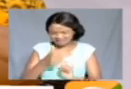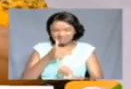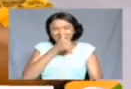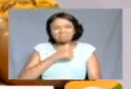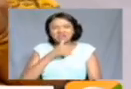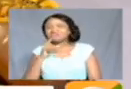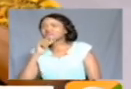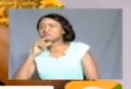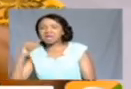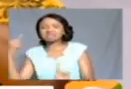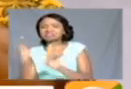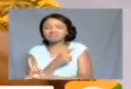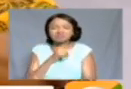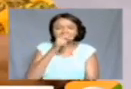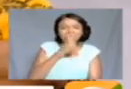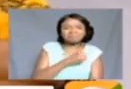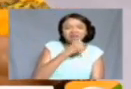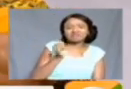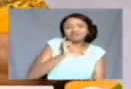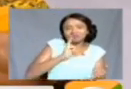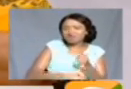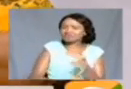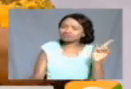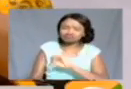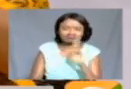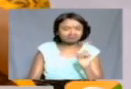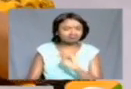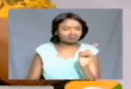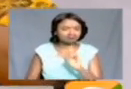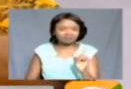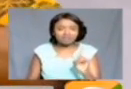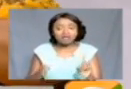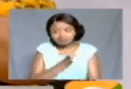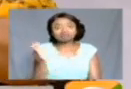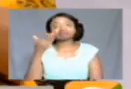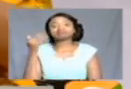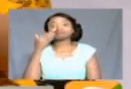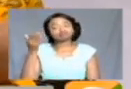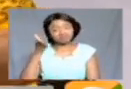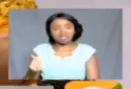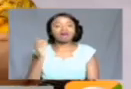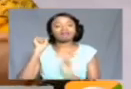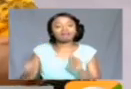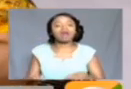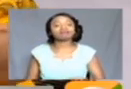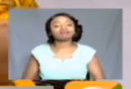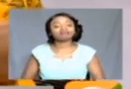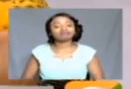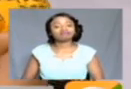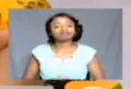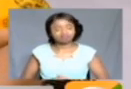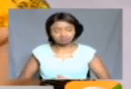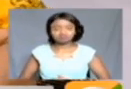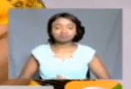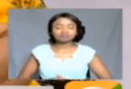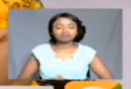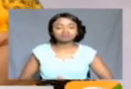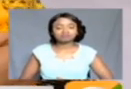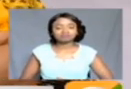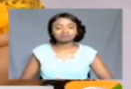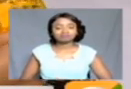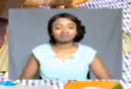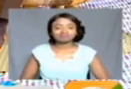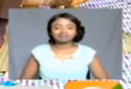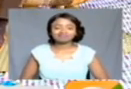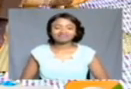yake ni tofauti, tutaelewa ya kazini, tunaelewa. Na mpango kando pia tutaelewa hivyo hivyo, hata kama ametukizana na hapo hapo kazini.